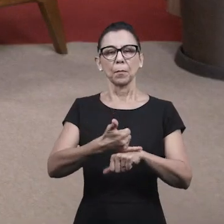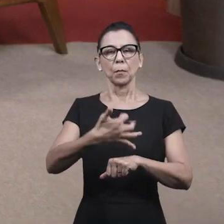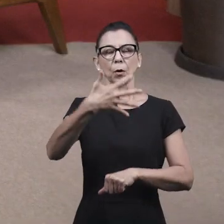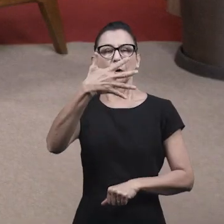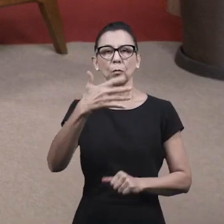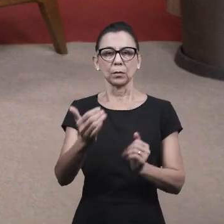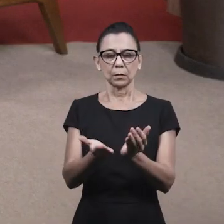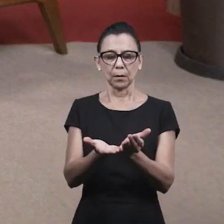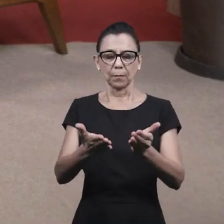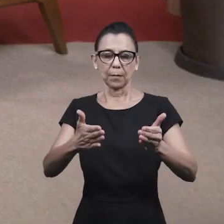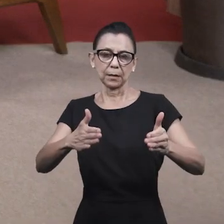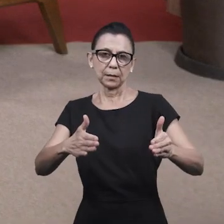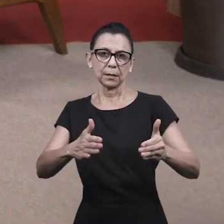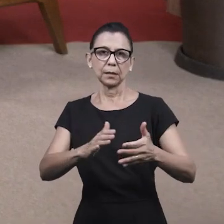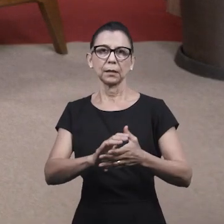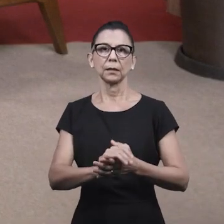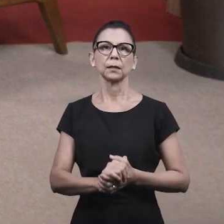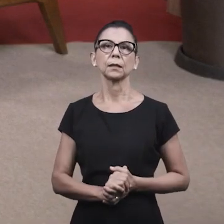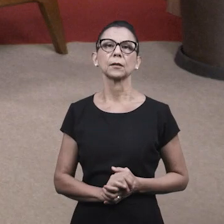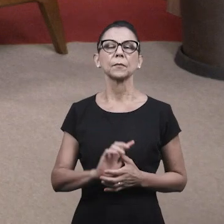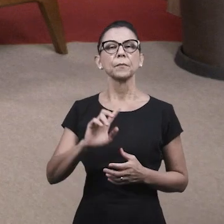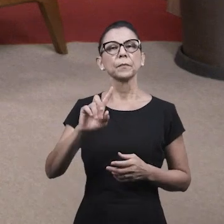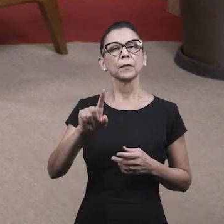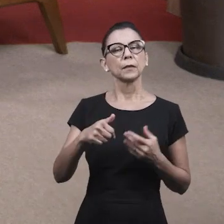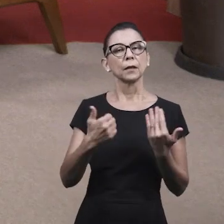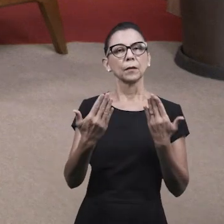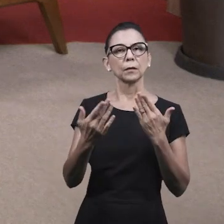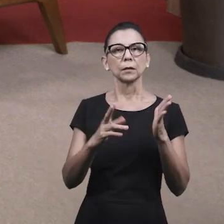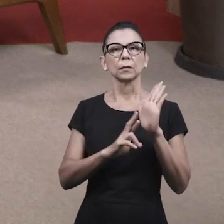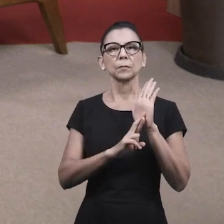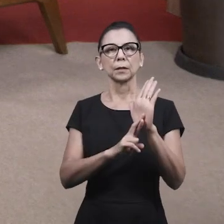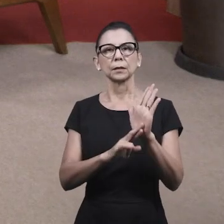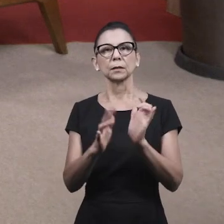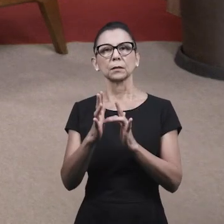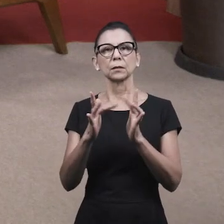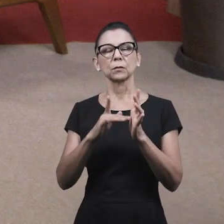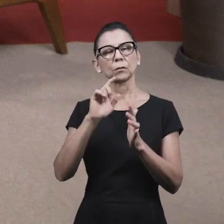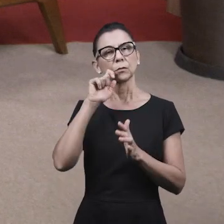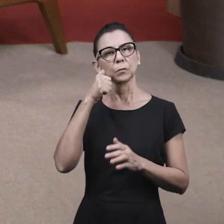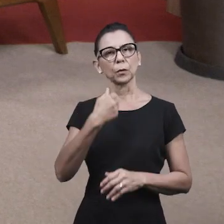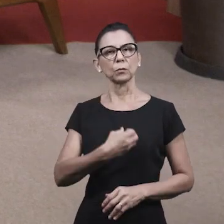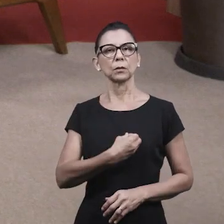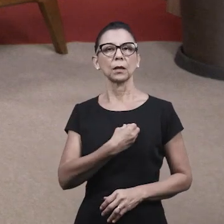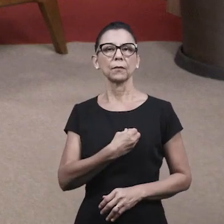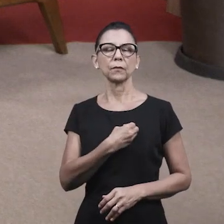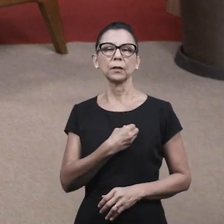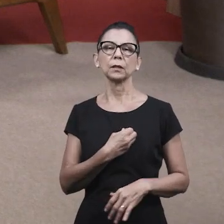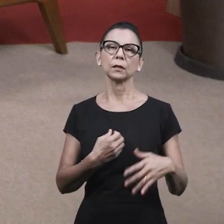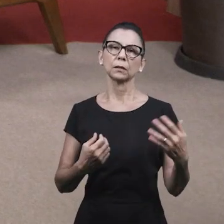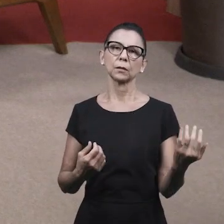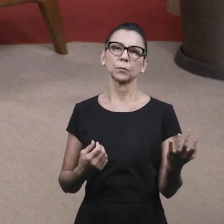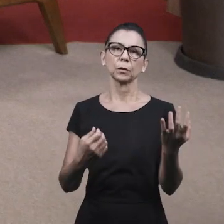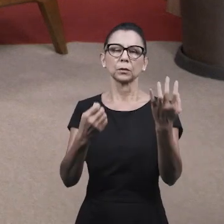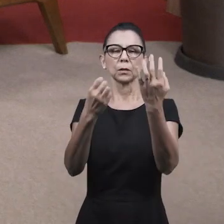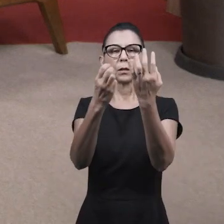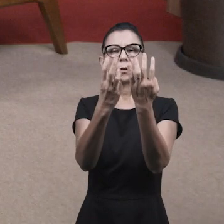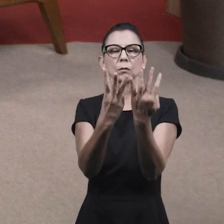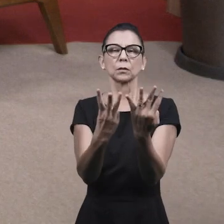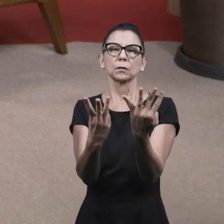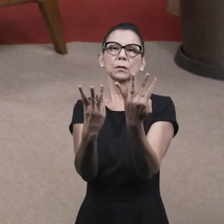nouvelle naissance en Jésus. Après, la table des pains, la proposition, Jésus, le pain de la